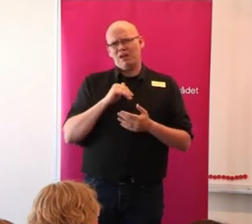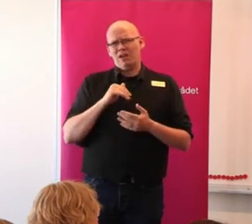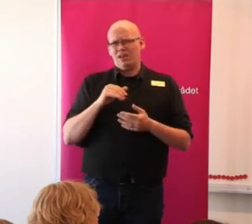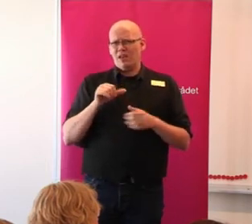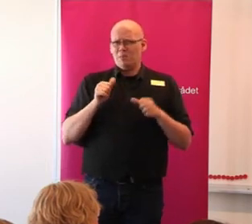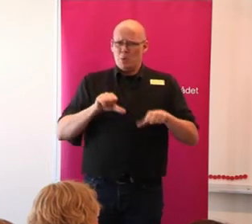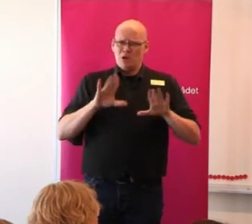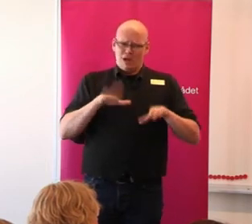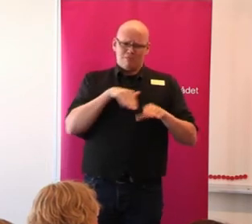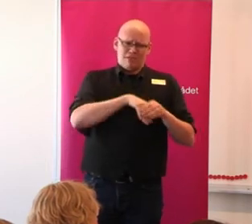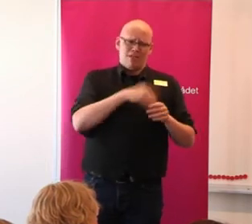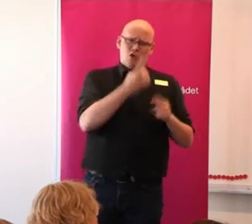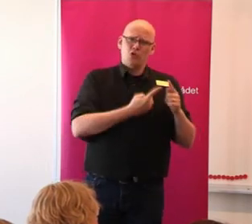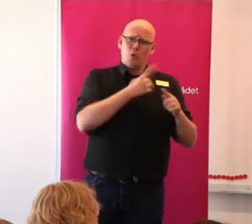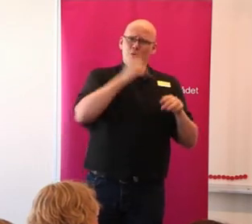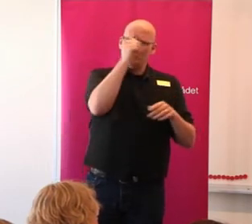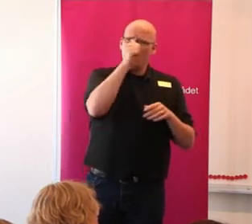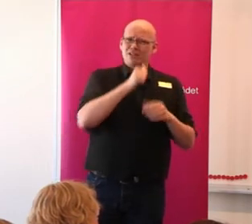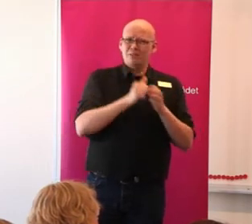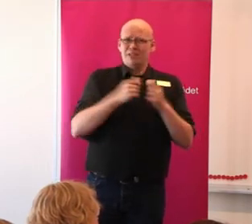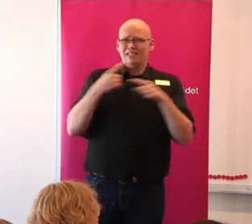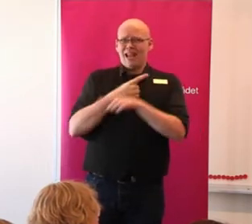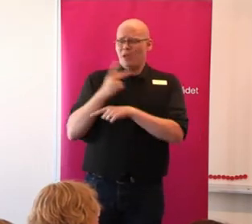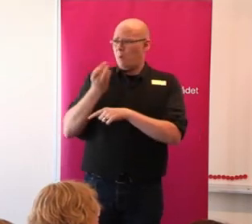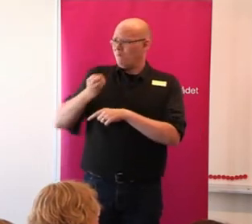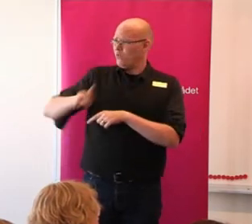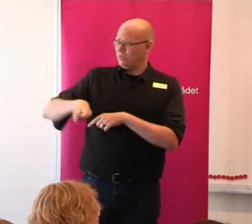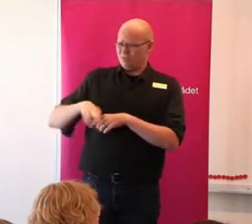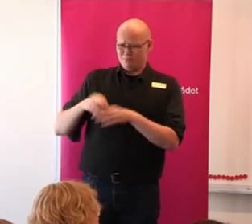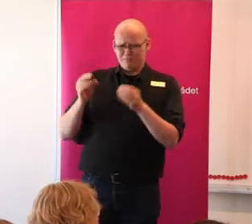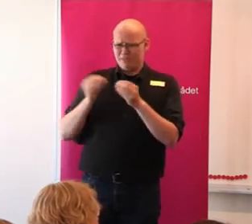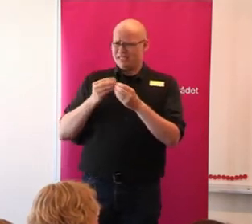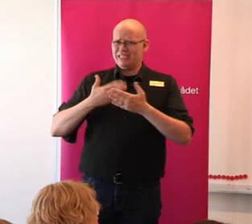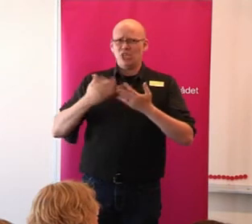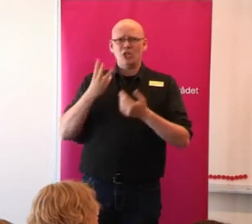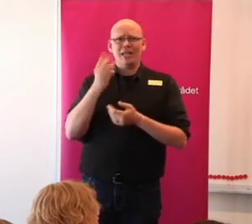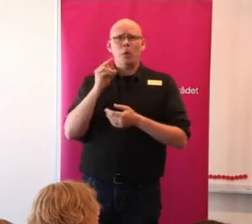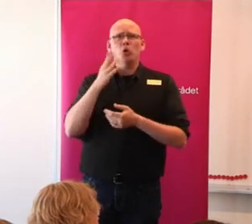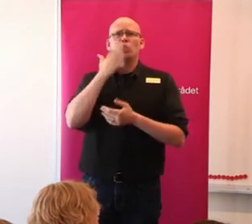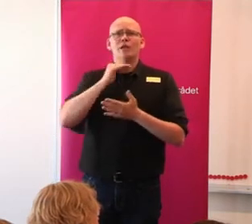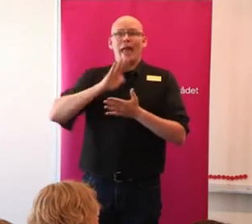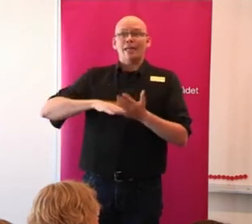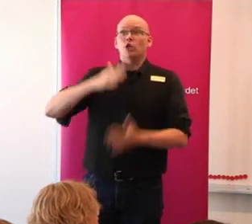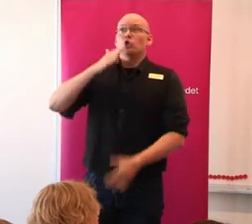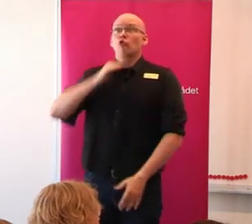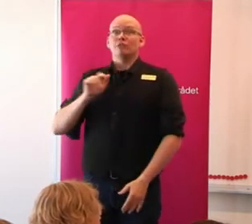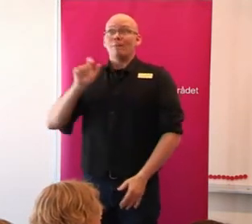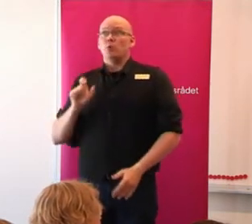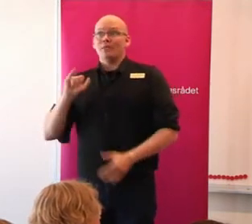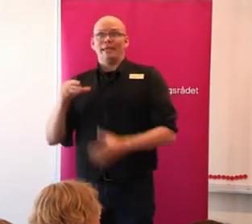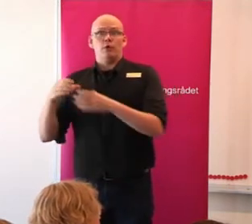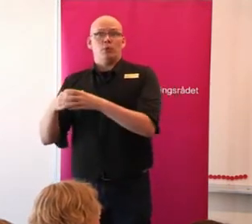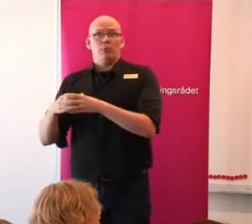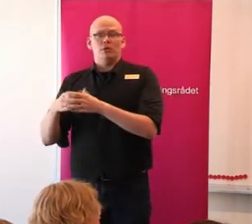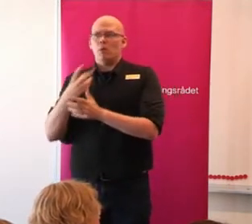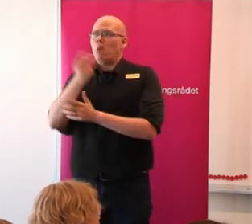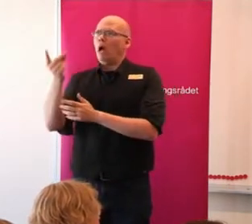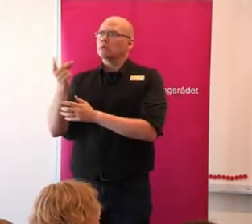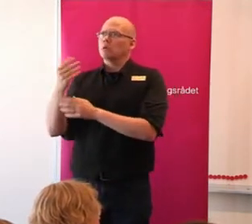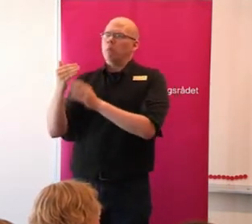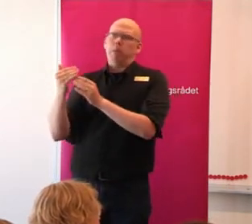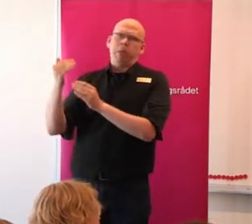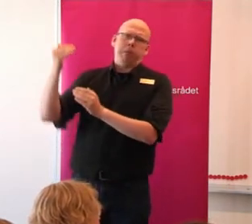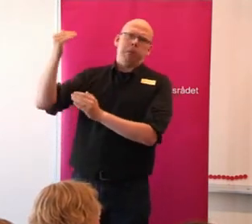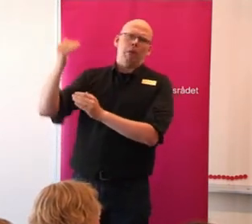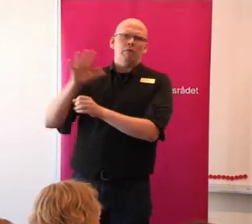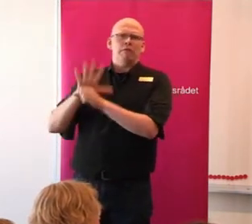gått första året på gymnasiet. Så att det passade liksom inte heller att vara 3 år yngre än den yngsta andra, där alla andra kanske var liksom mera